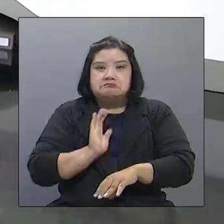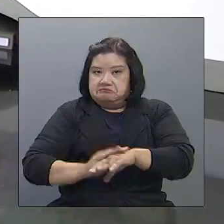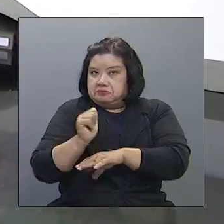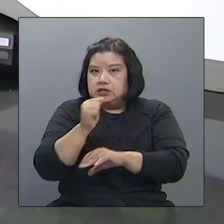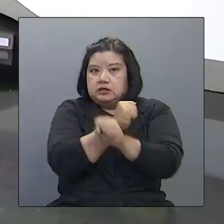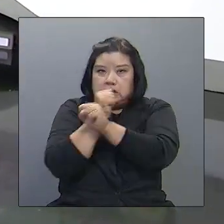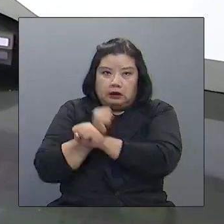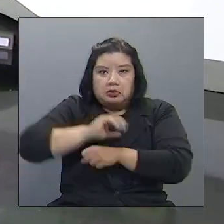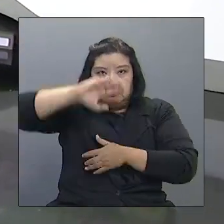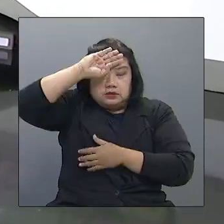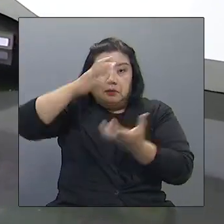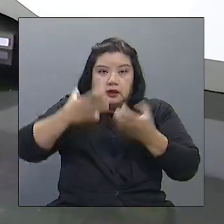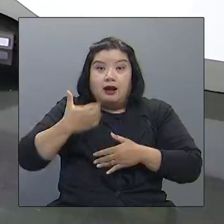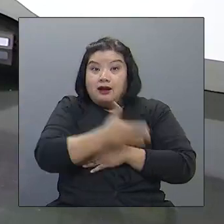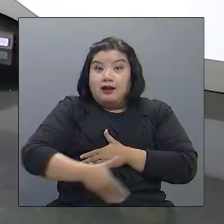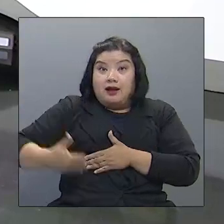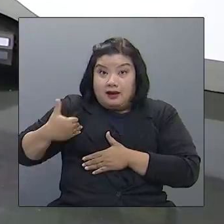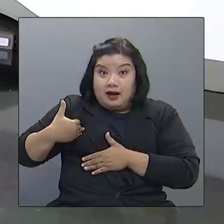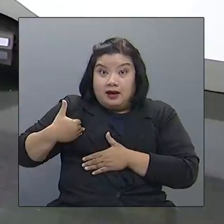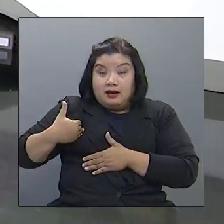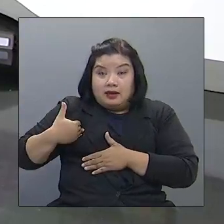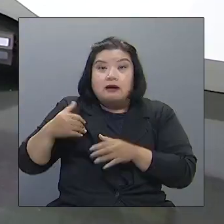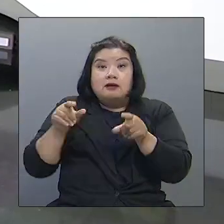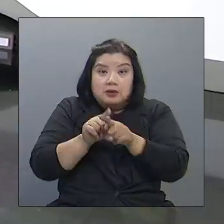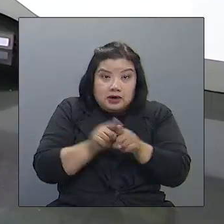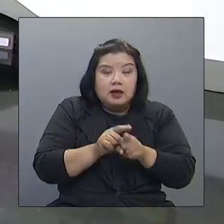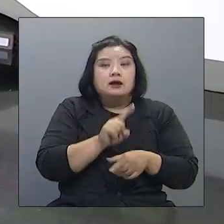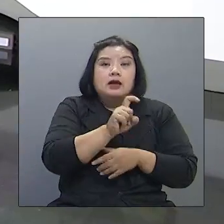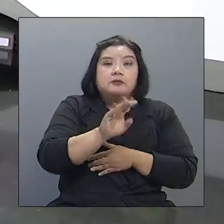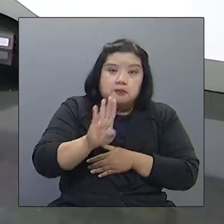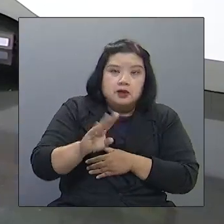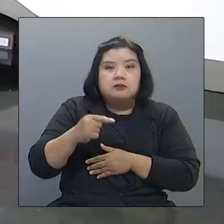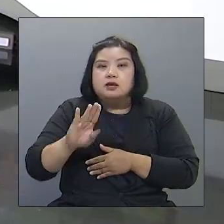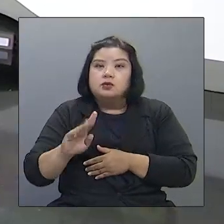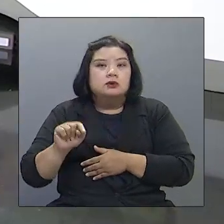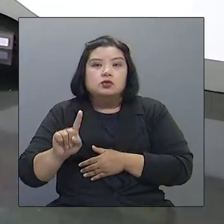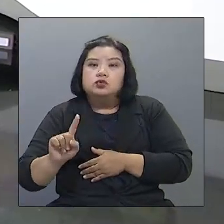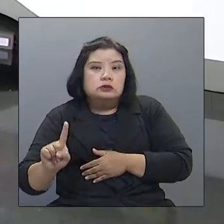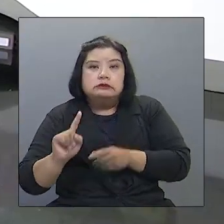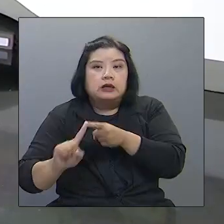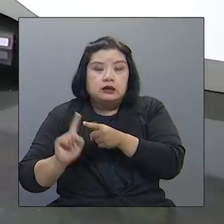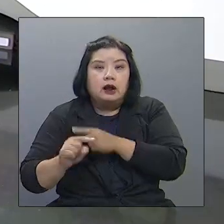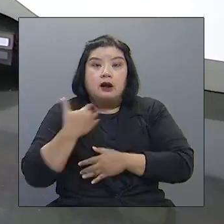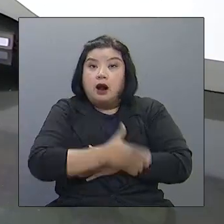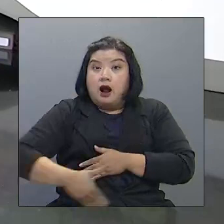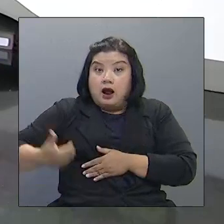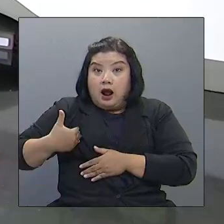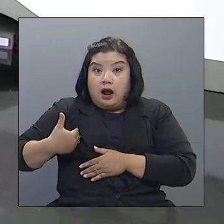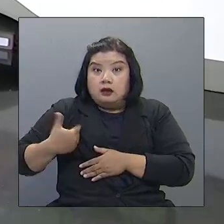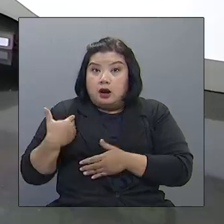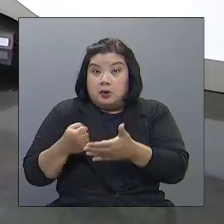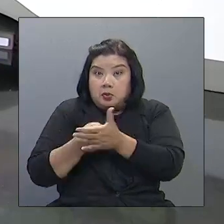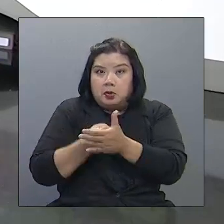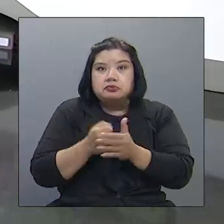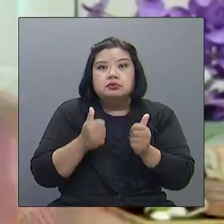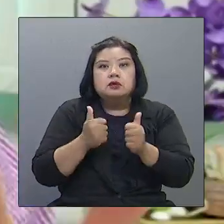องกันอาการของโรคที่ไม่รุนแรงอันนี้คือผมคิดว่าไม่ว่าจะเป็น XBB หรือ BQ 1.1 ถ้าเกิดเรามีภูมิคุ้มกันที่ดีเนี่ยเราก็